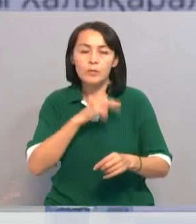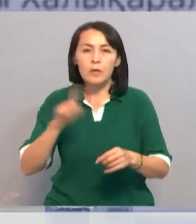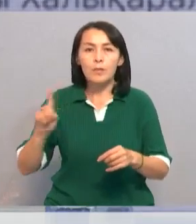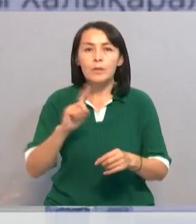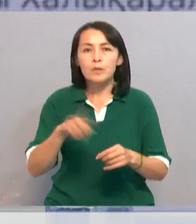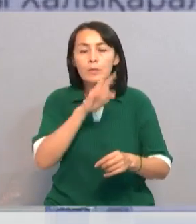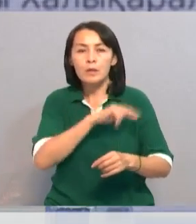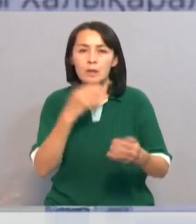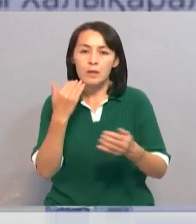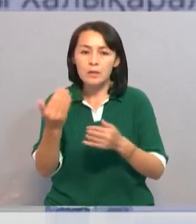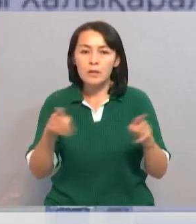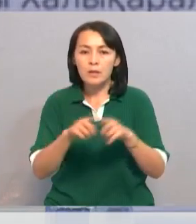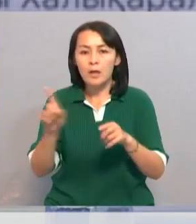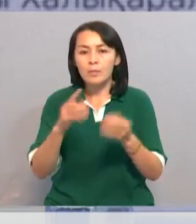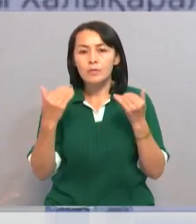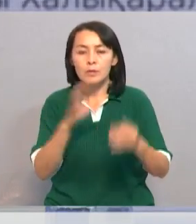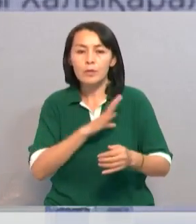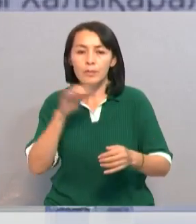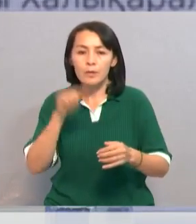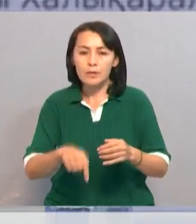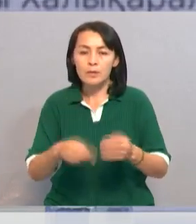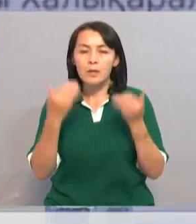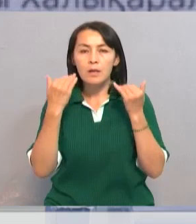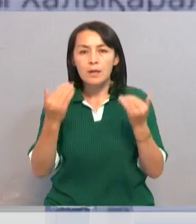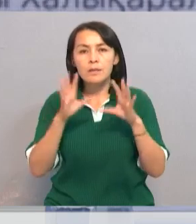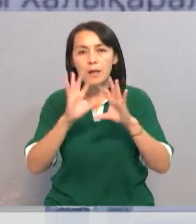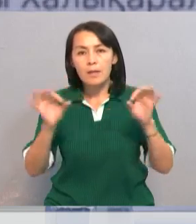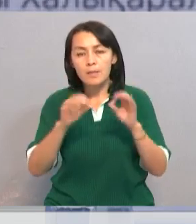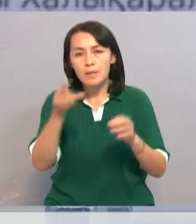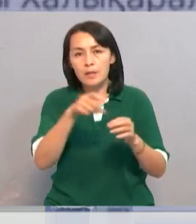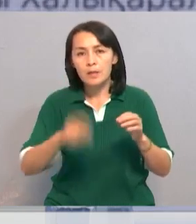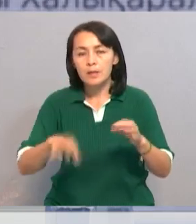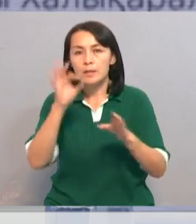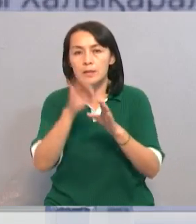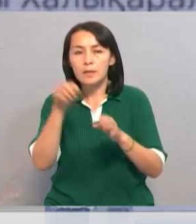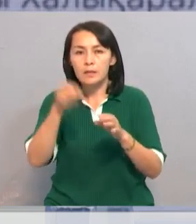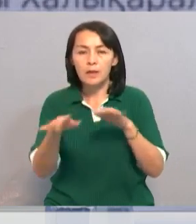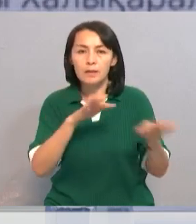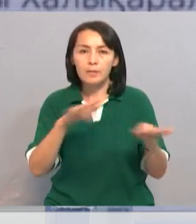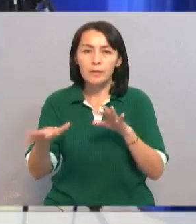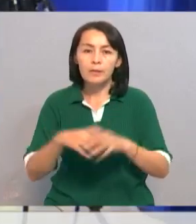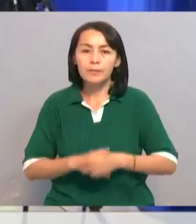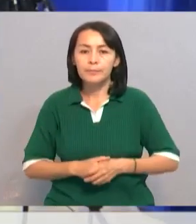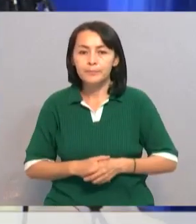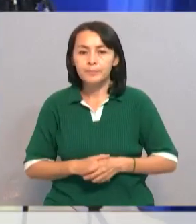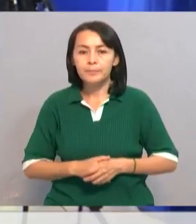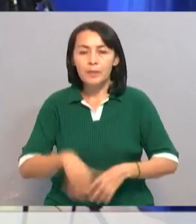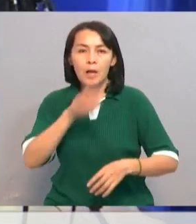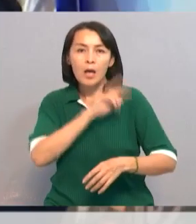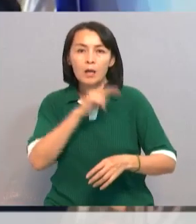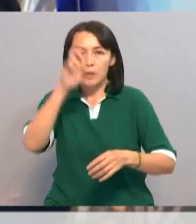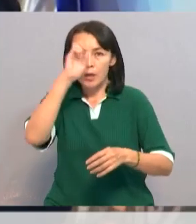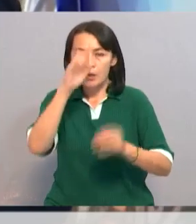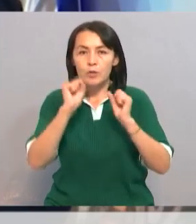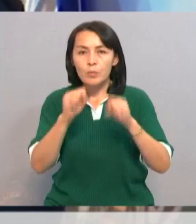Почему мы работаем с вами? Для того, чтобы вы донесли и объяснили народу цели данных мероприятий. Работу